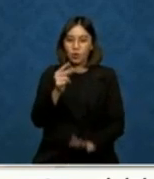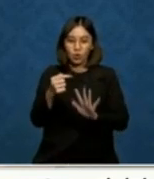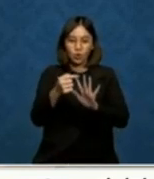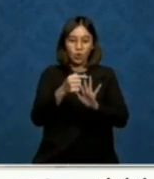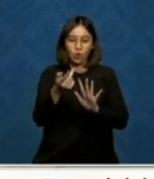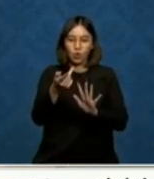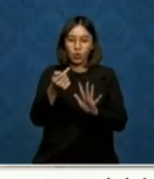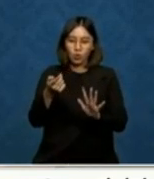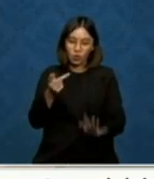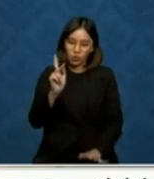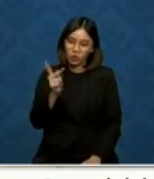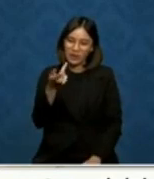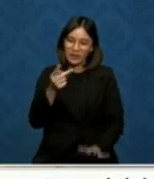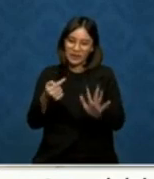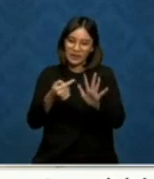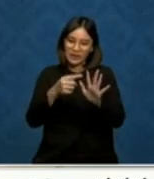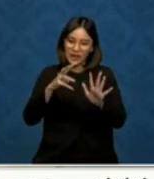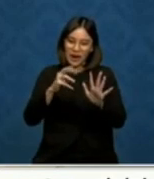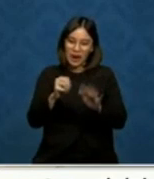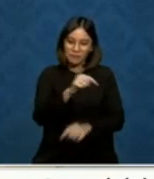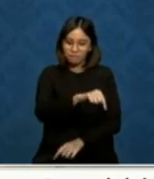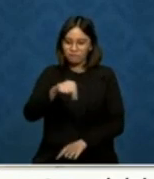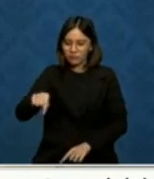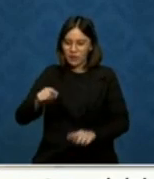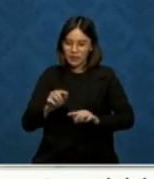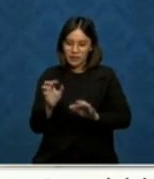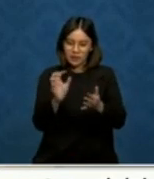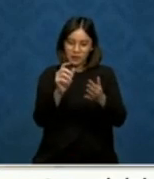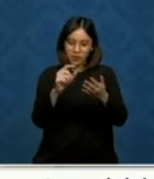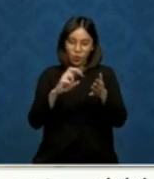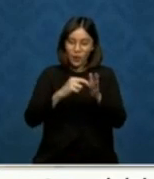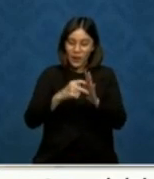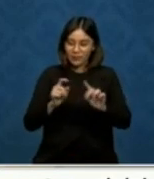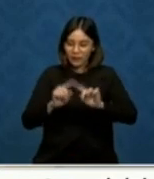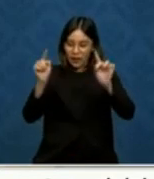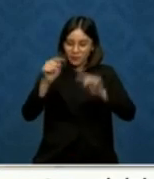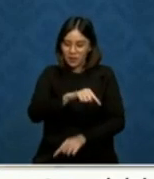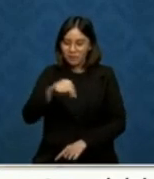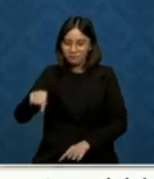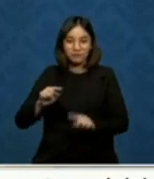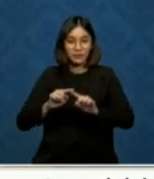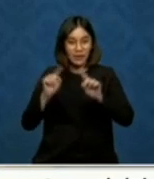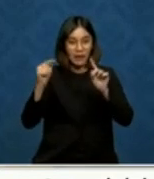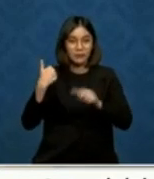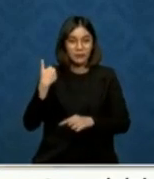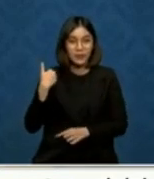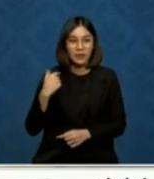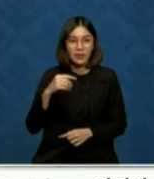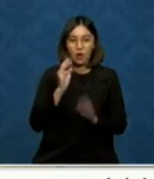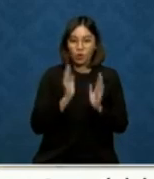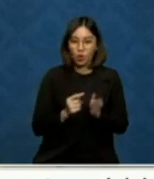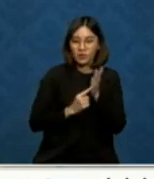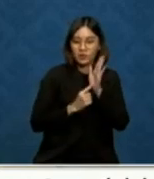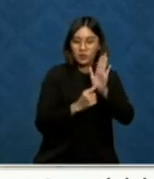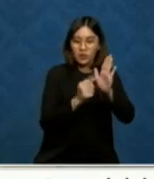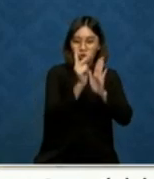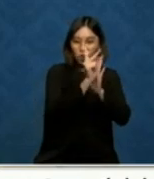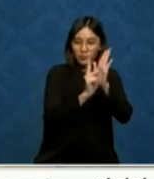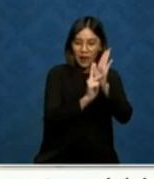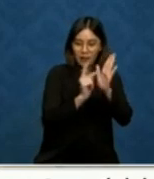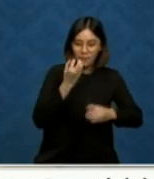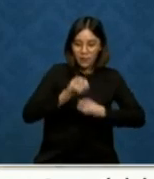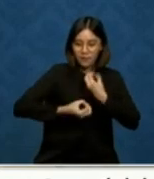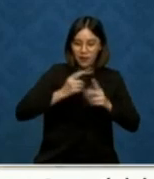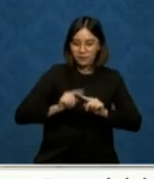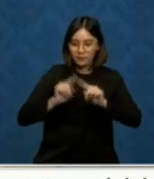พศของร่างทั้งสองฉบับก็เขียนแตกต่างกันนะครับแม้กระทั่งผู้ที่เสนอกฎหมายก็ยังมีความเห็นที่แตกต่